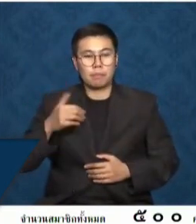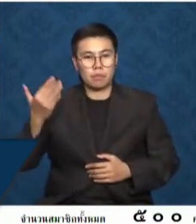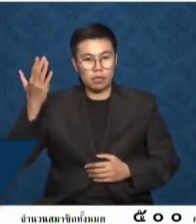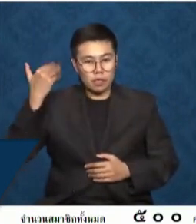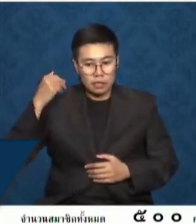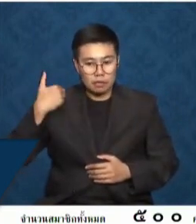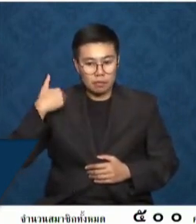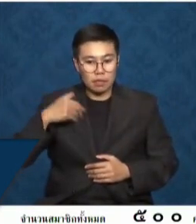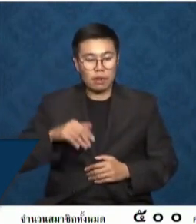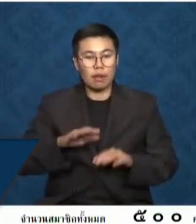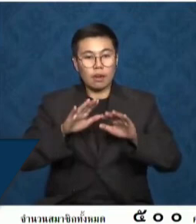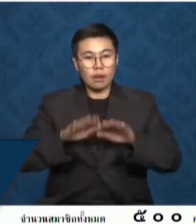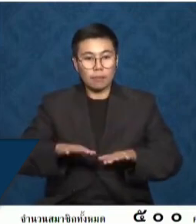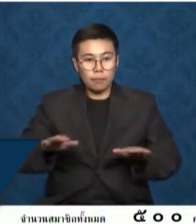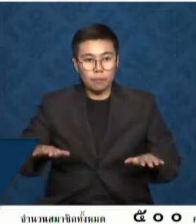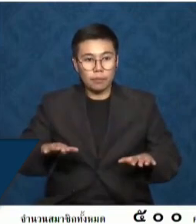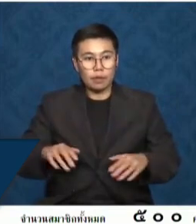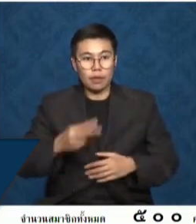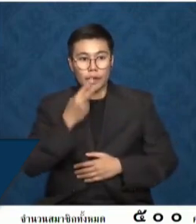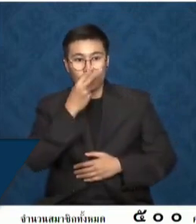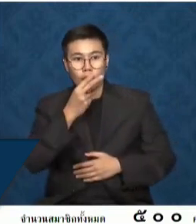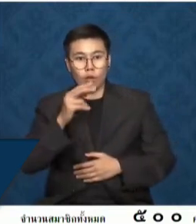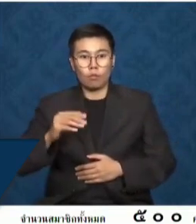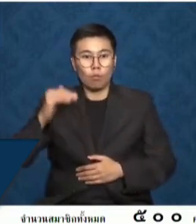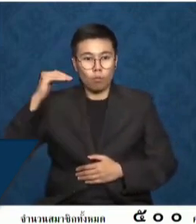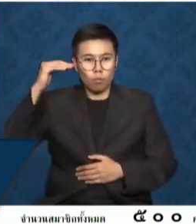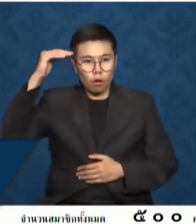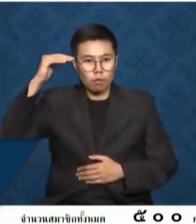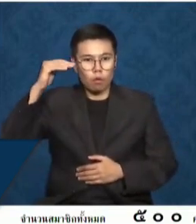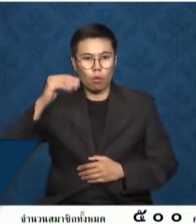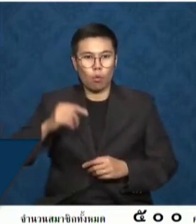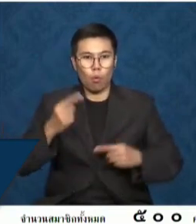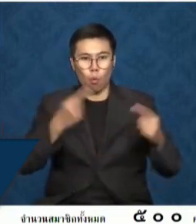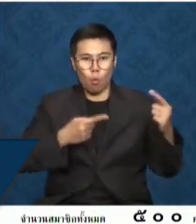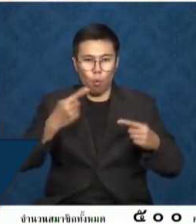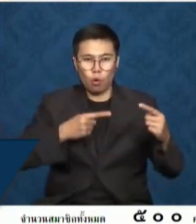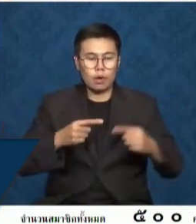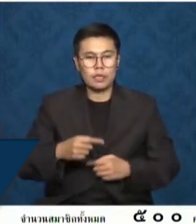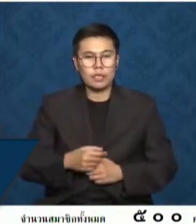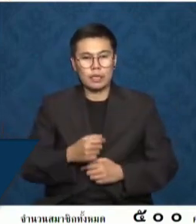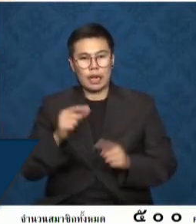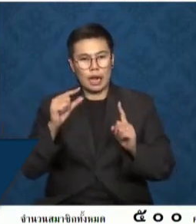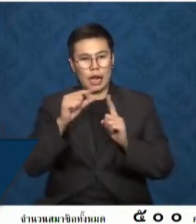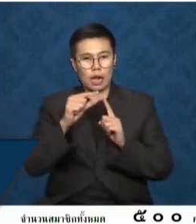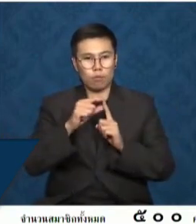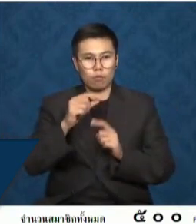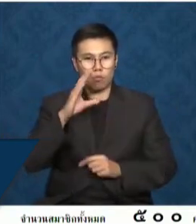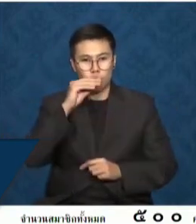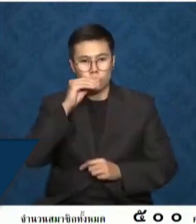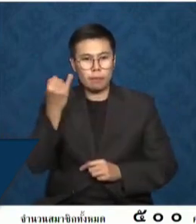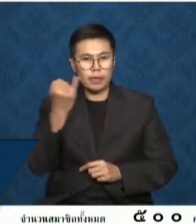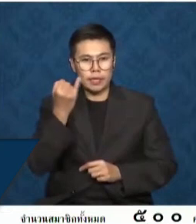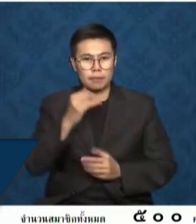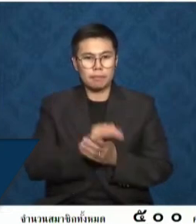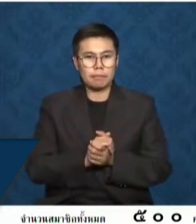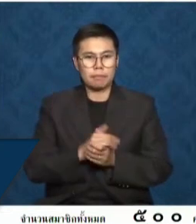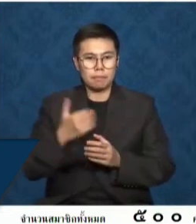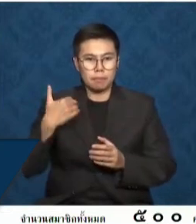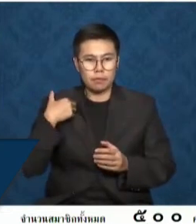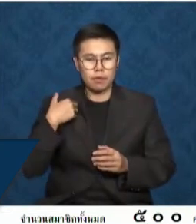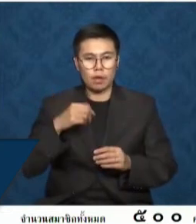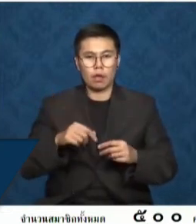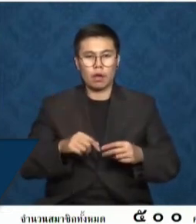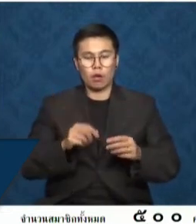าเมื่อสักครู่ที่เห็นผู้ใหญ่เรามัวแต่เถียงกันใช้คำหยาบคายนะคะในสภาแห่งนี้ฉันขอแบ่งเป็นสองประเด็นเพื่อพูด